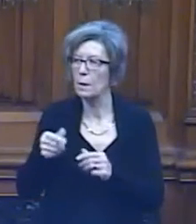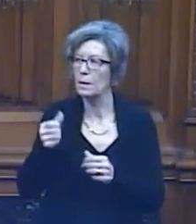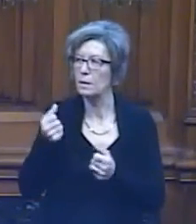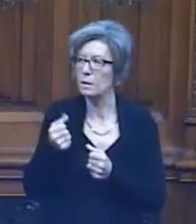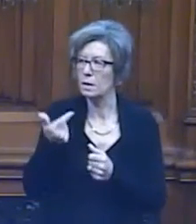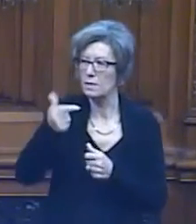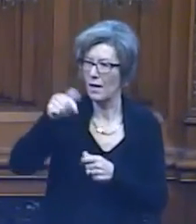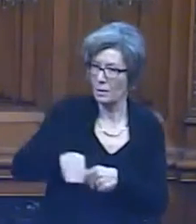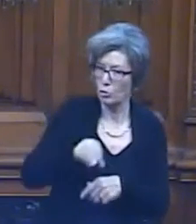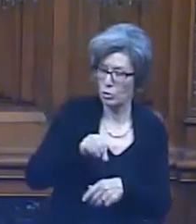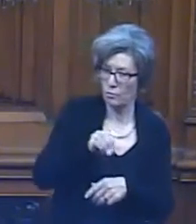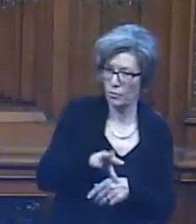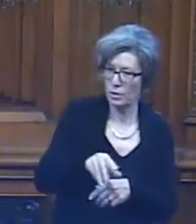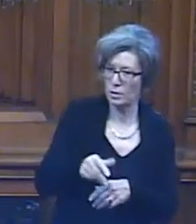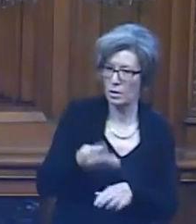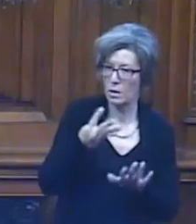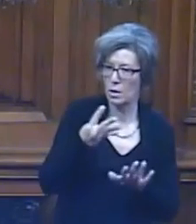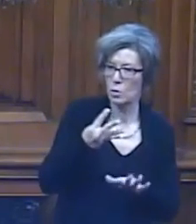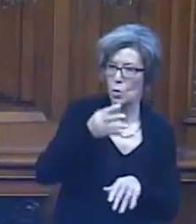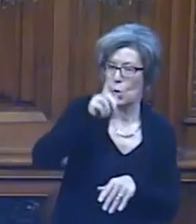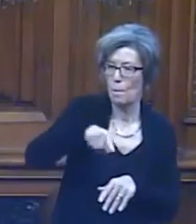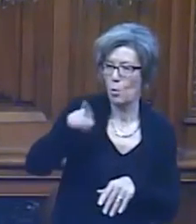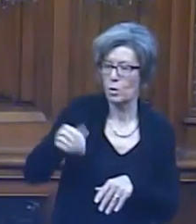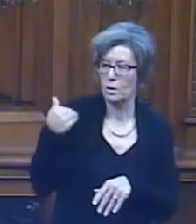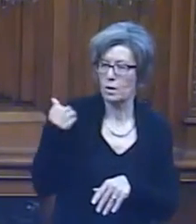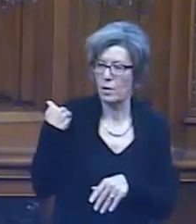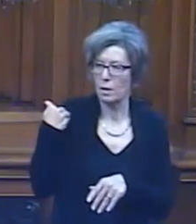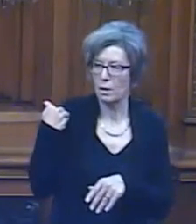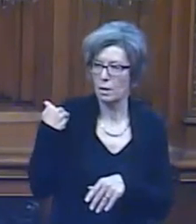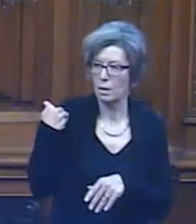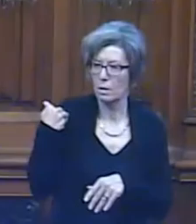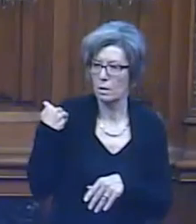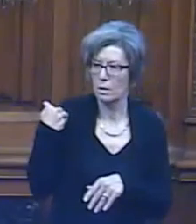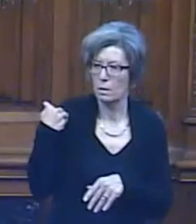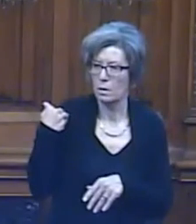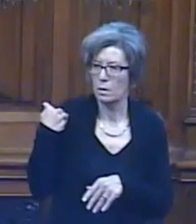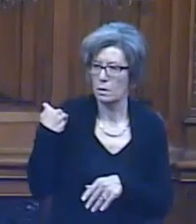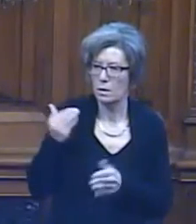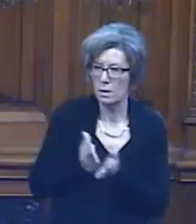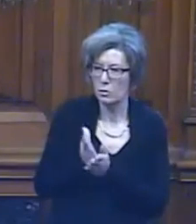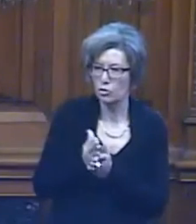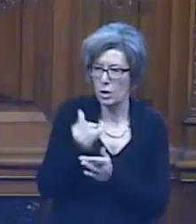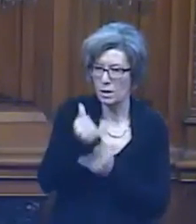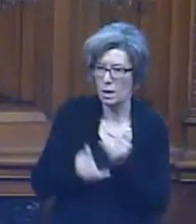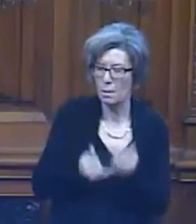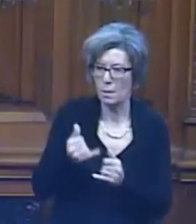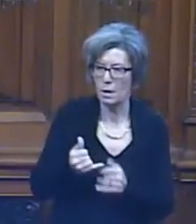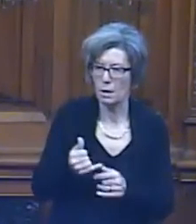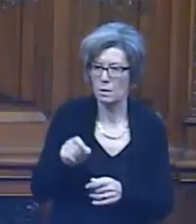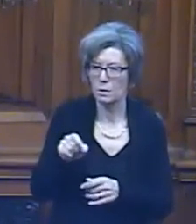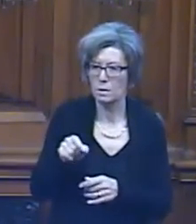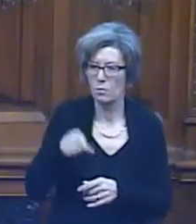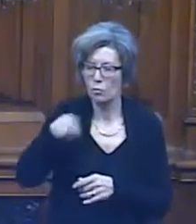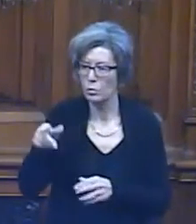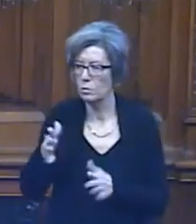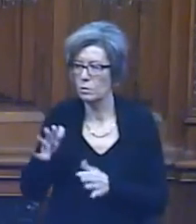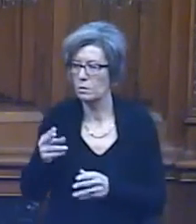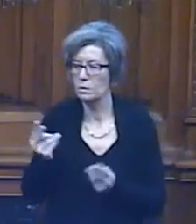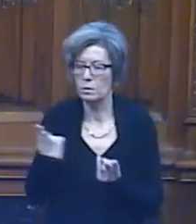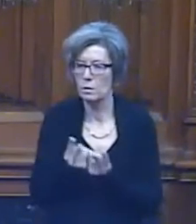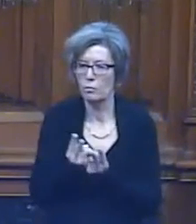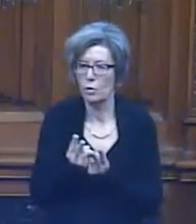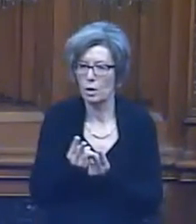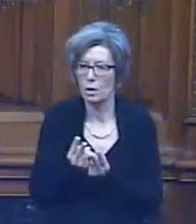2014 9 Monate gewesen. Im Schnitt im Jahr, bitte. Im Schnitt im Jahr. nein, nein. Und im